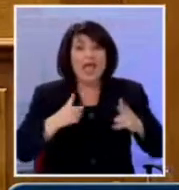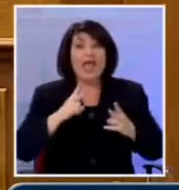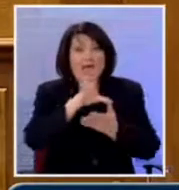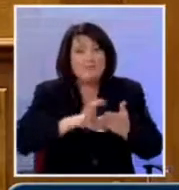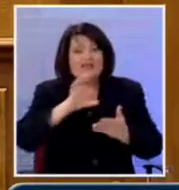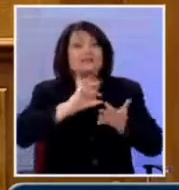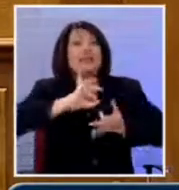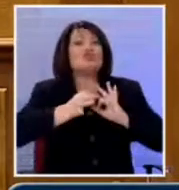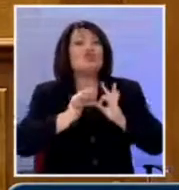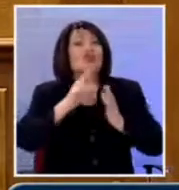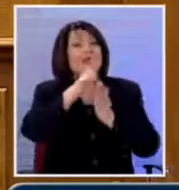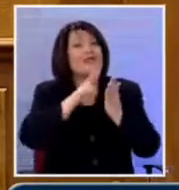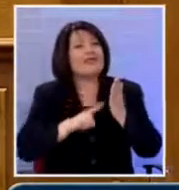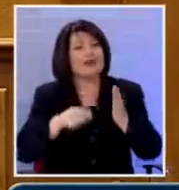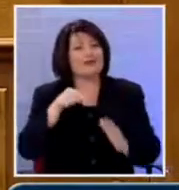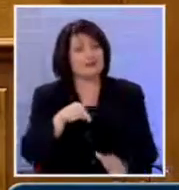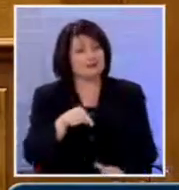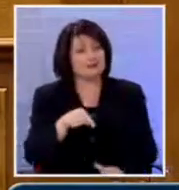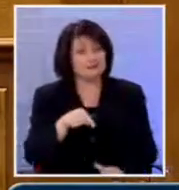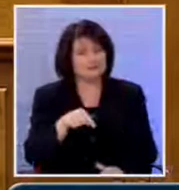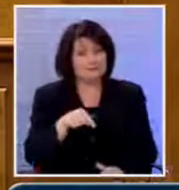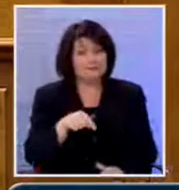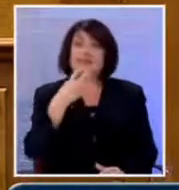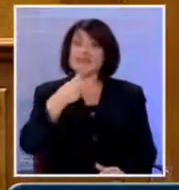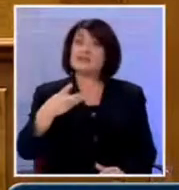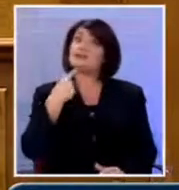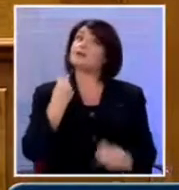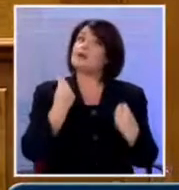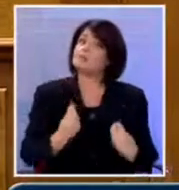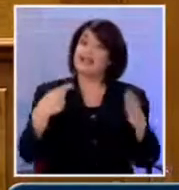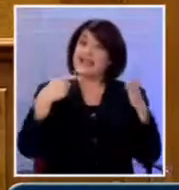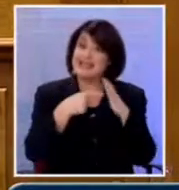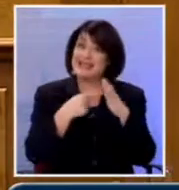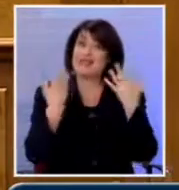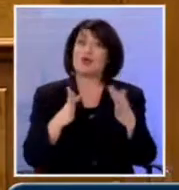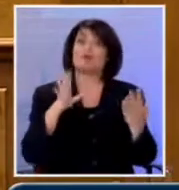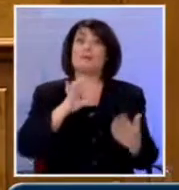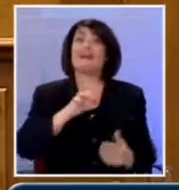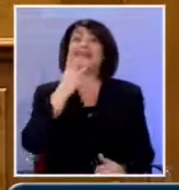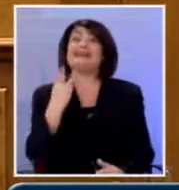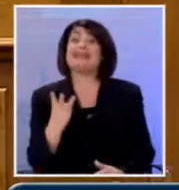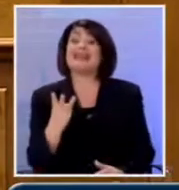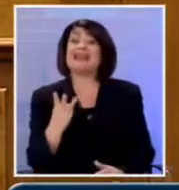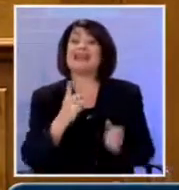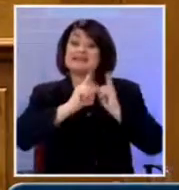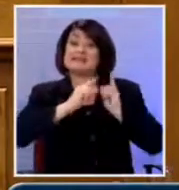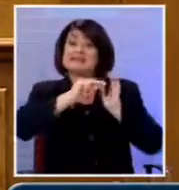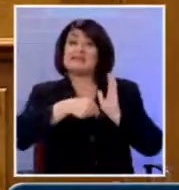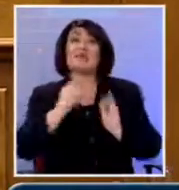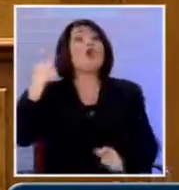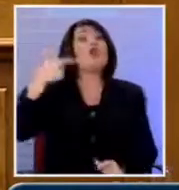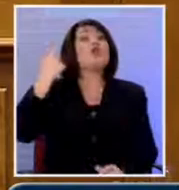το εγκρίνει, επικροτεί ο ΣΥΡΙΖΑ το 1953 το σύμφωνο του